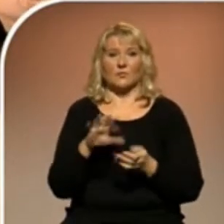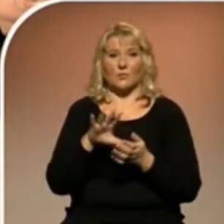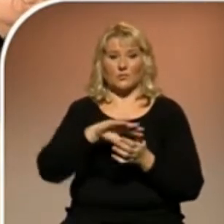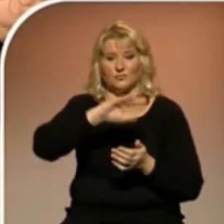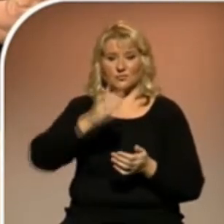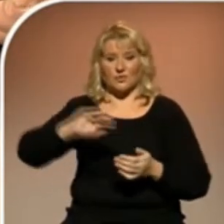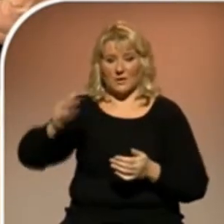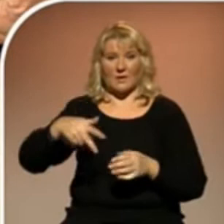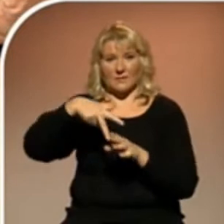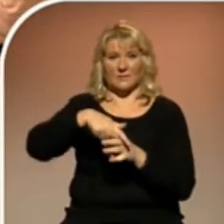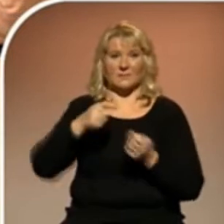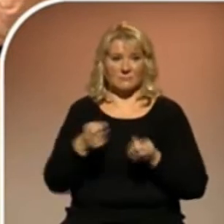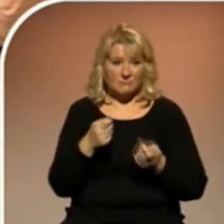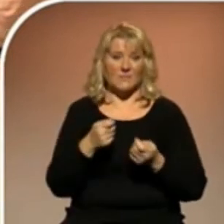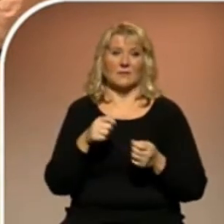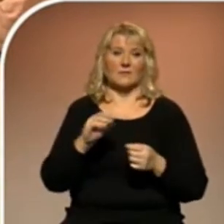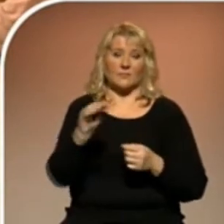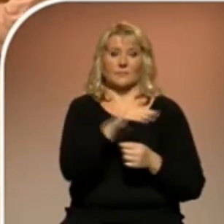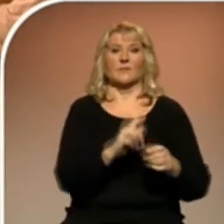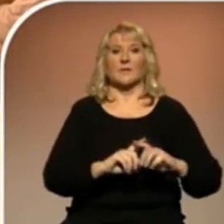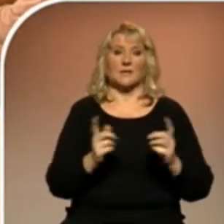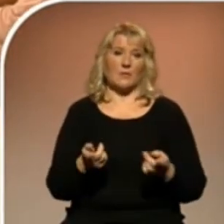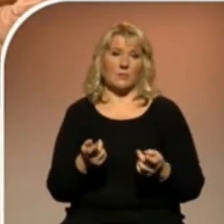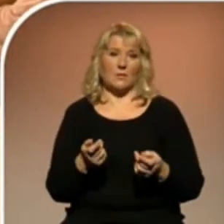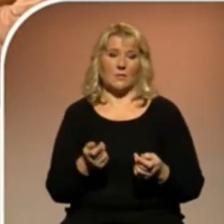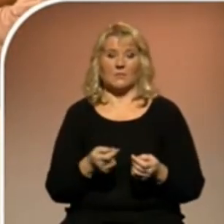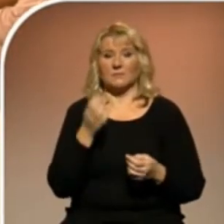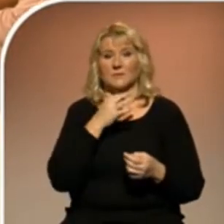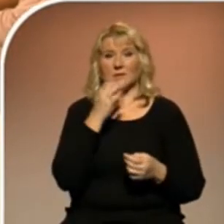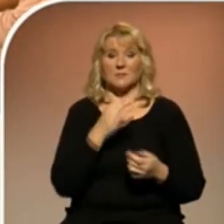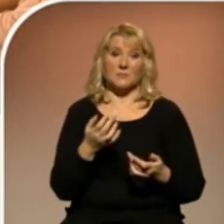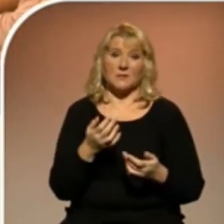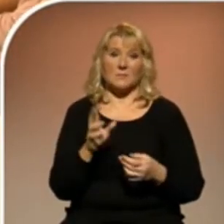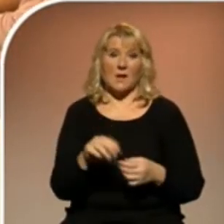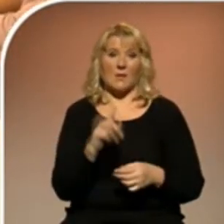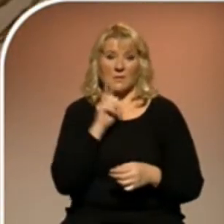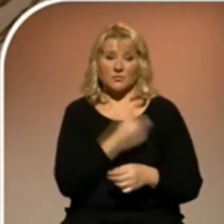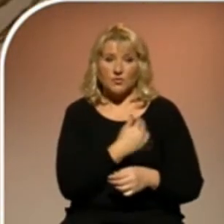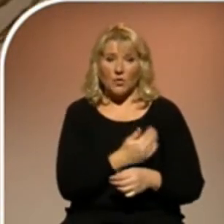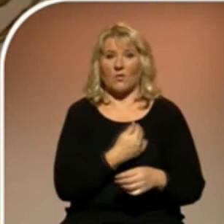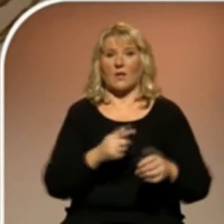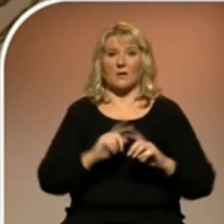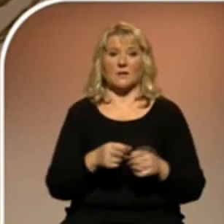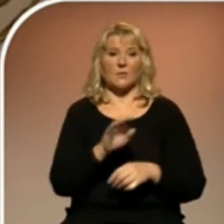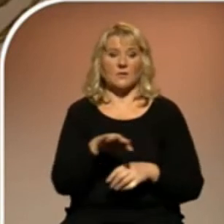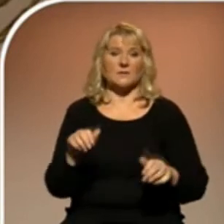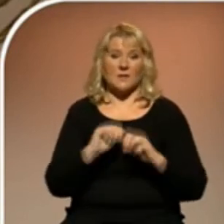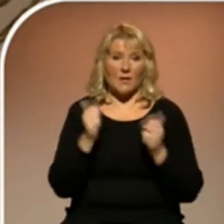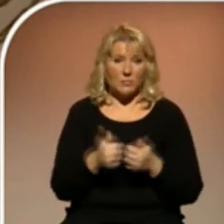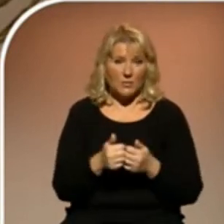sedla a vyrazíme na výšku, nebo kdybyste třeba měli školku nebo nějaký dětský